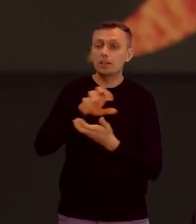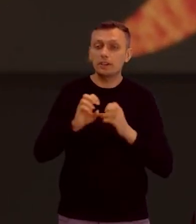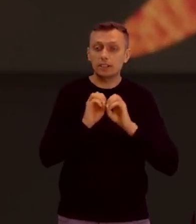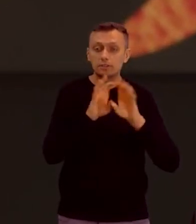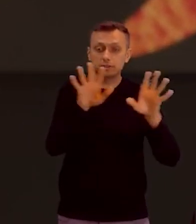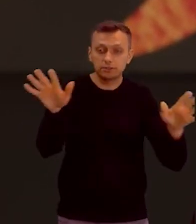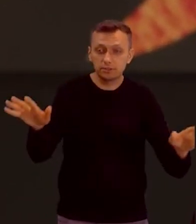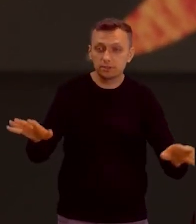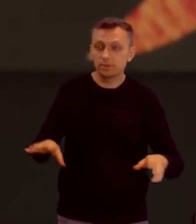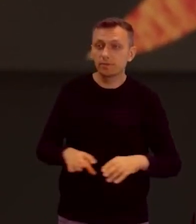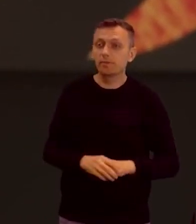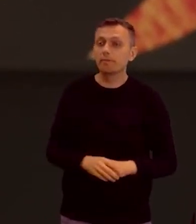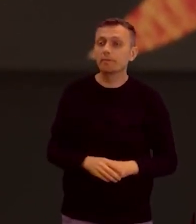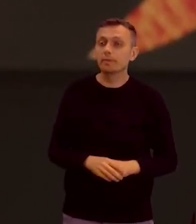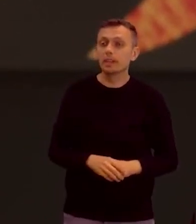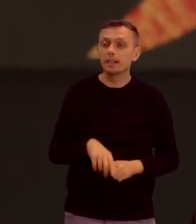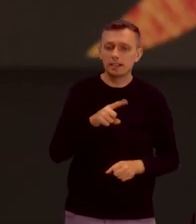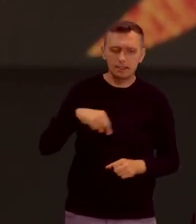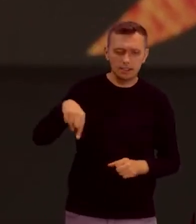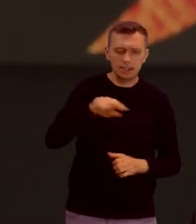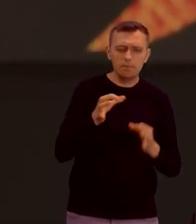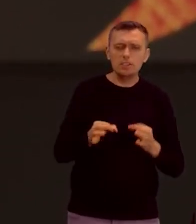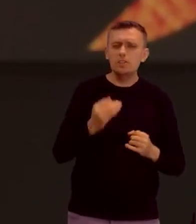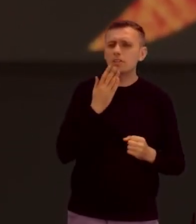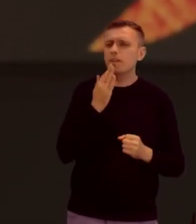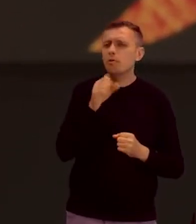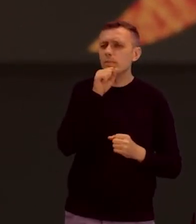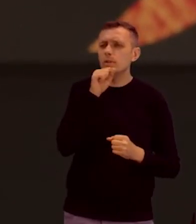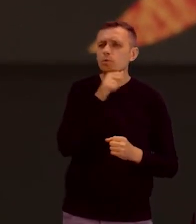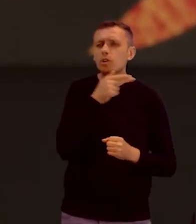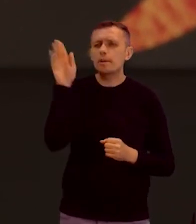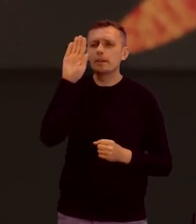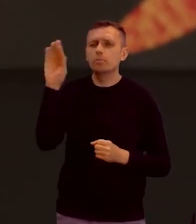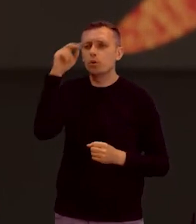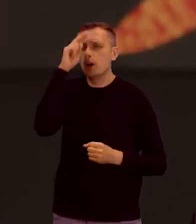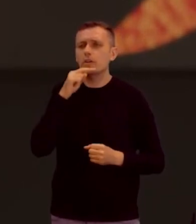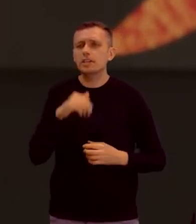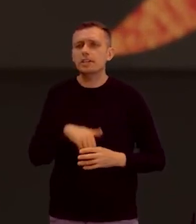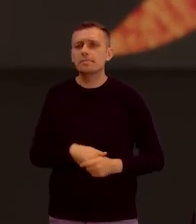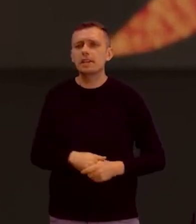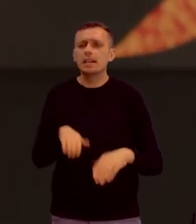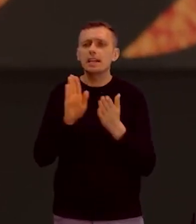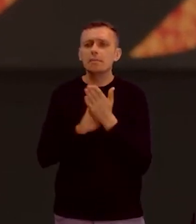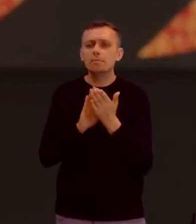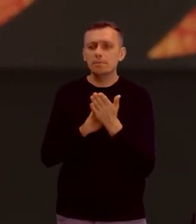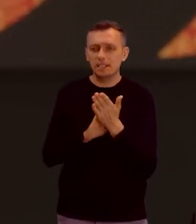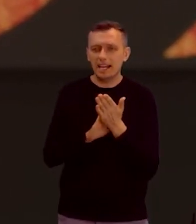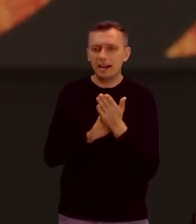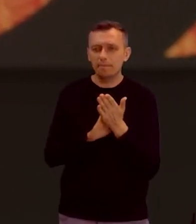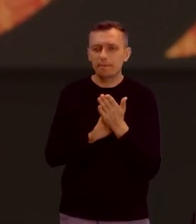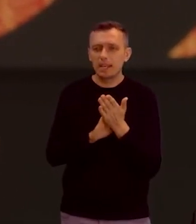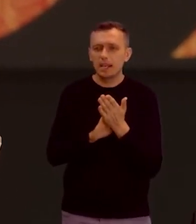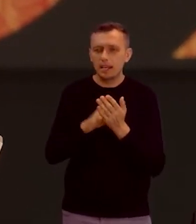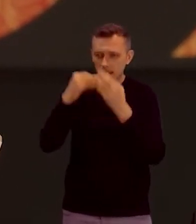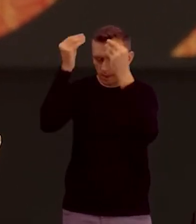Tak dużo dzisiaj mówimy o Bogu jako o Ojcu. Biblia w bardzo prostych słowach naucza